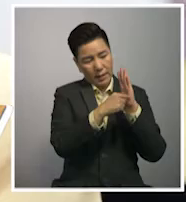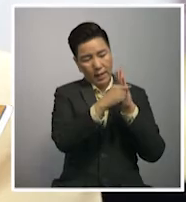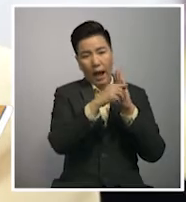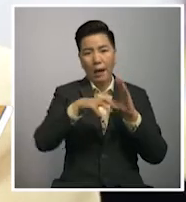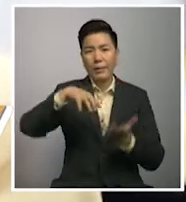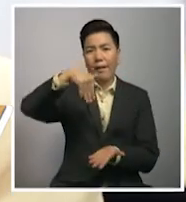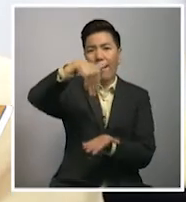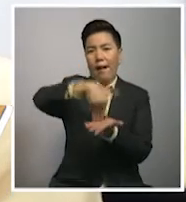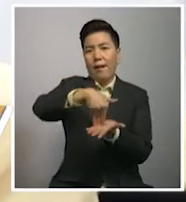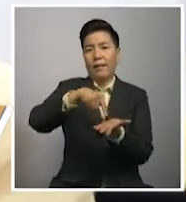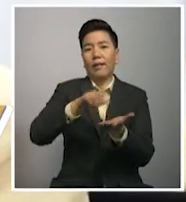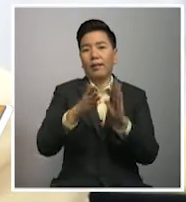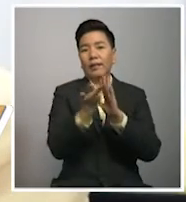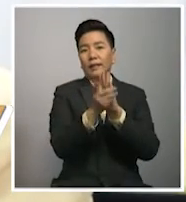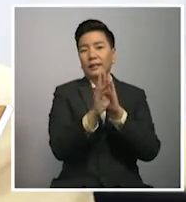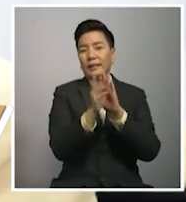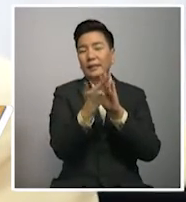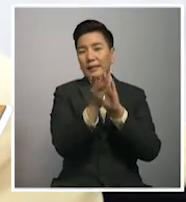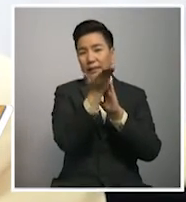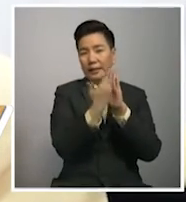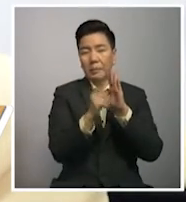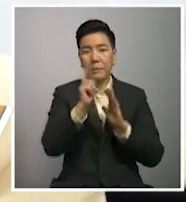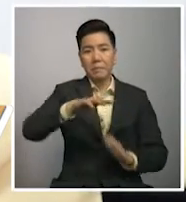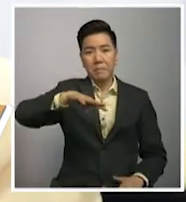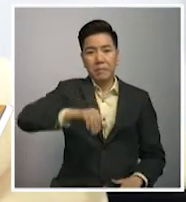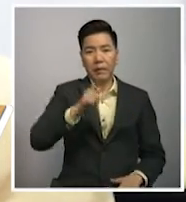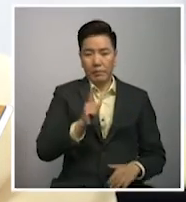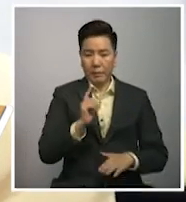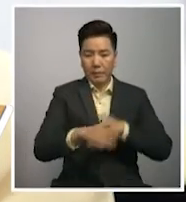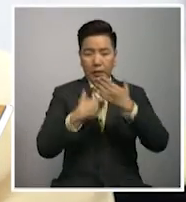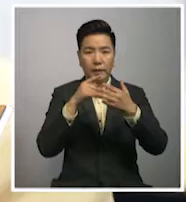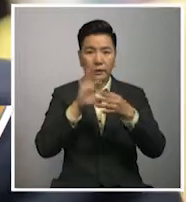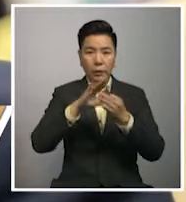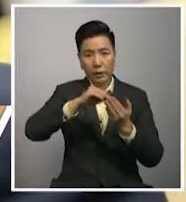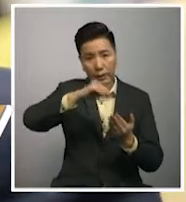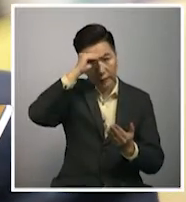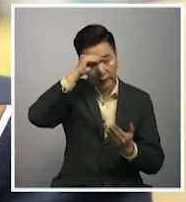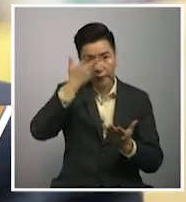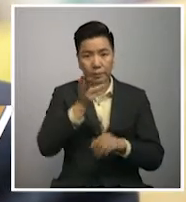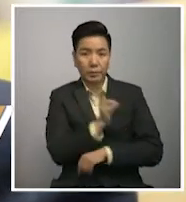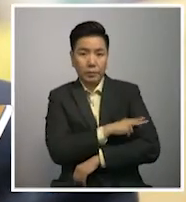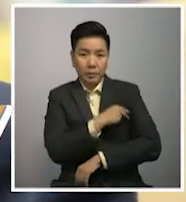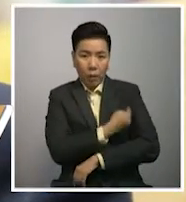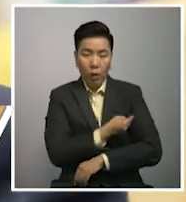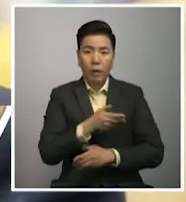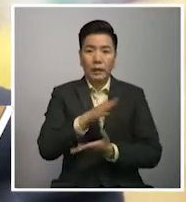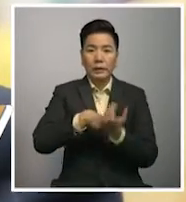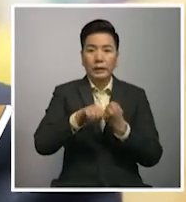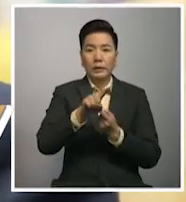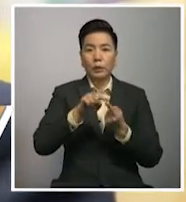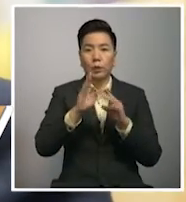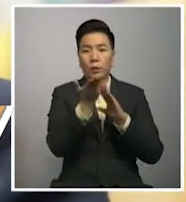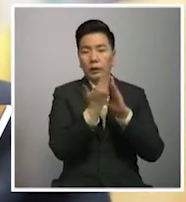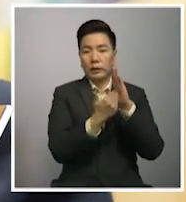านทำให้จังหวัดขอนแก่นมีบริบทความเป็นเมืองเป็นศูนย์กลางการพัฒนาด้านการศึกษาการแพทย์และเศรษฐกิจของภาคอี